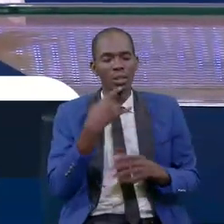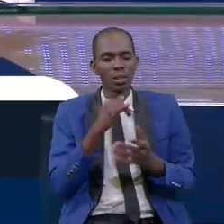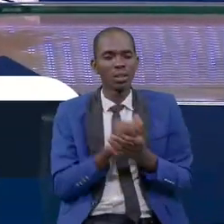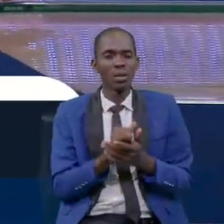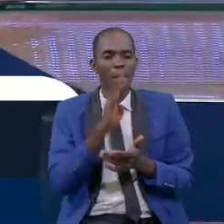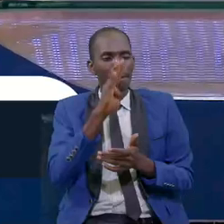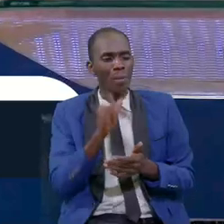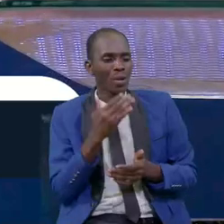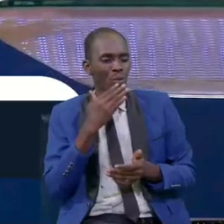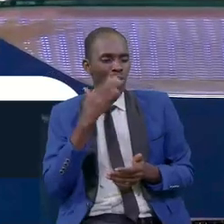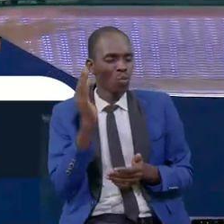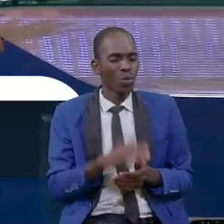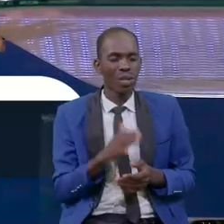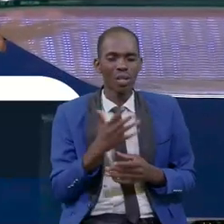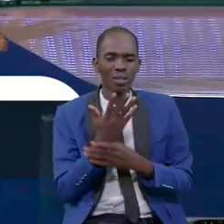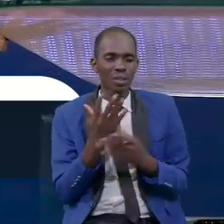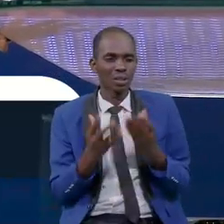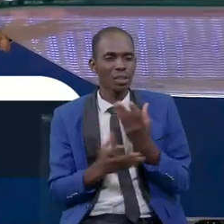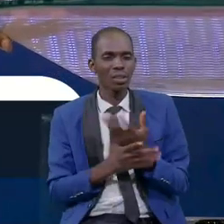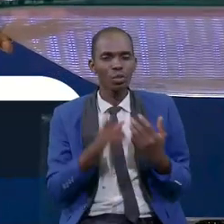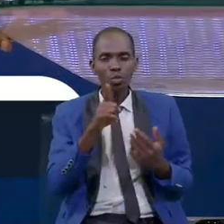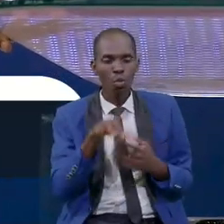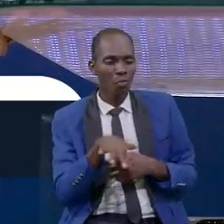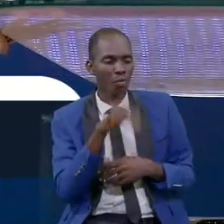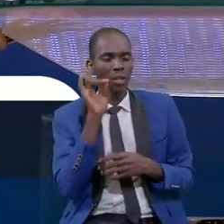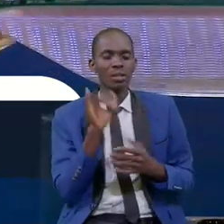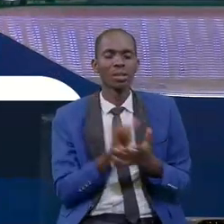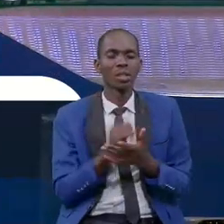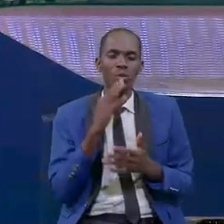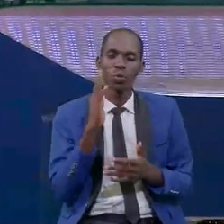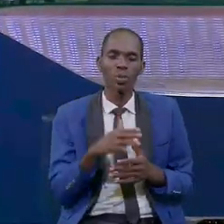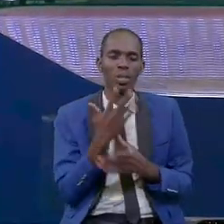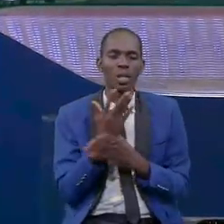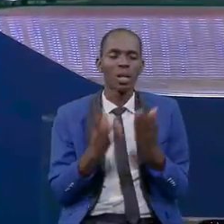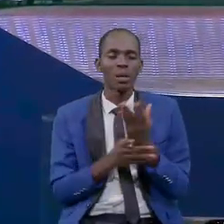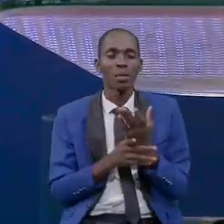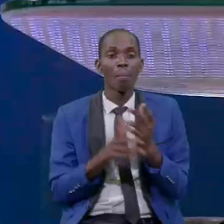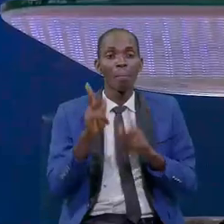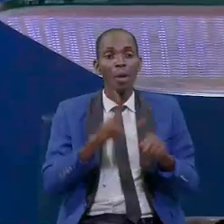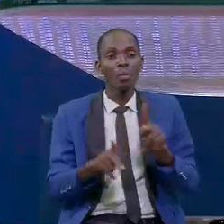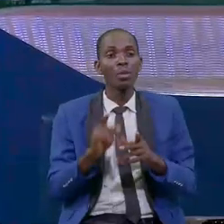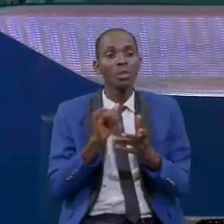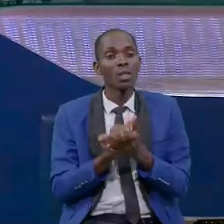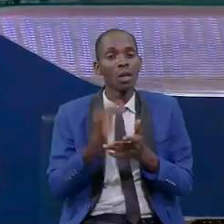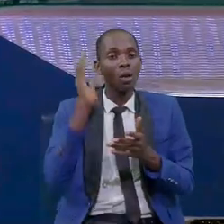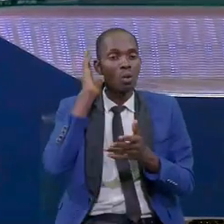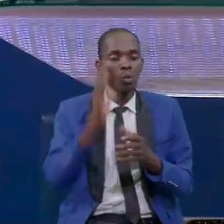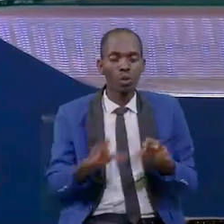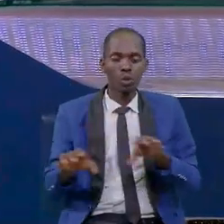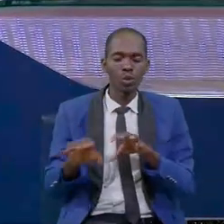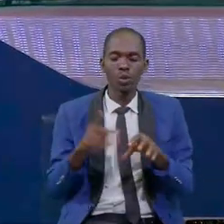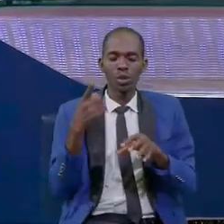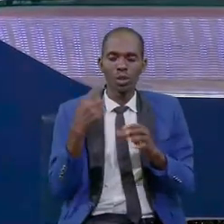les iniquités, ouais, la main des impies, la main des gens qui ont crucifié